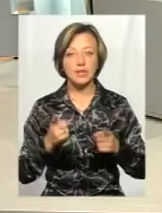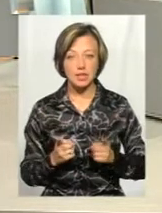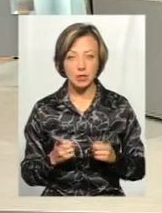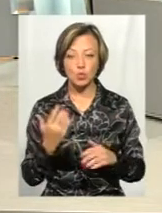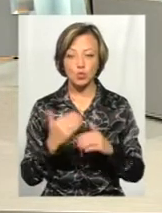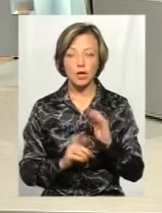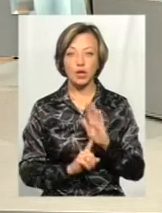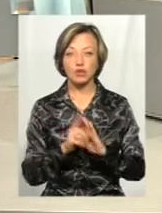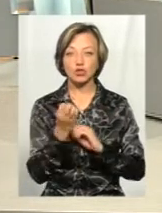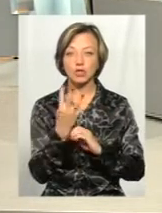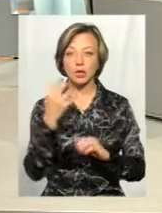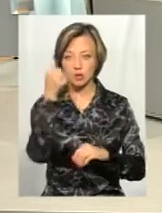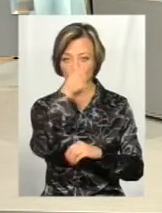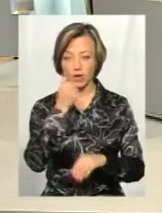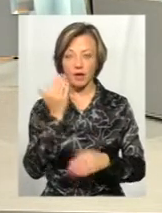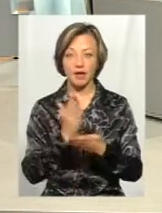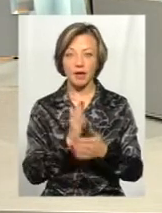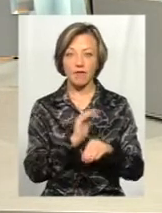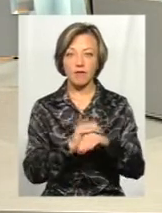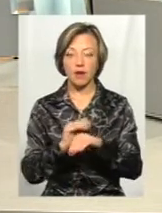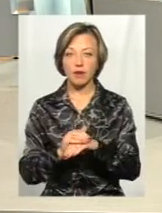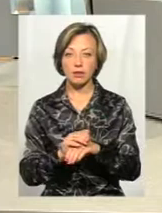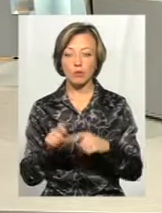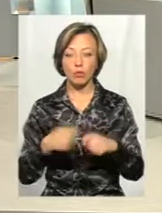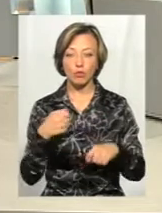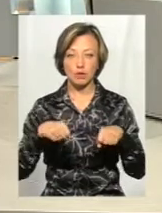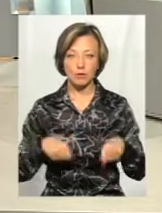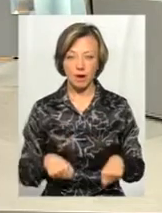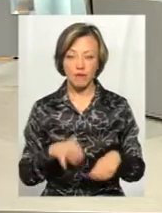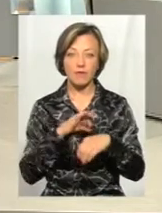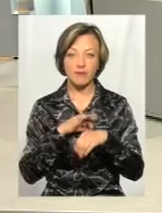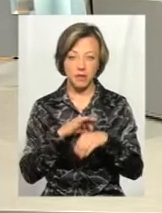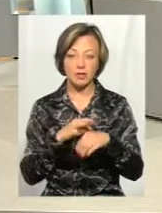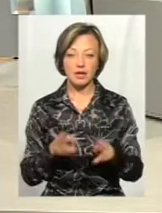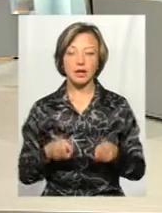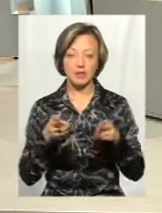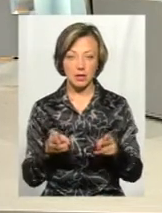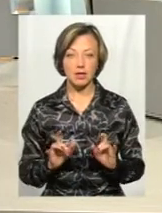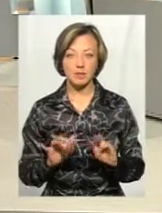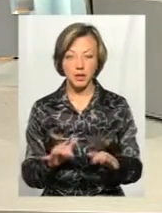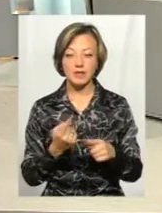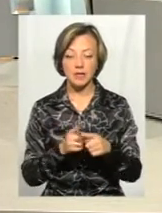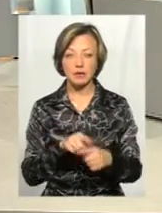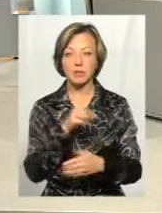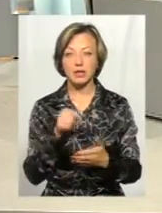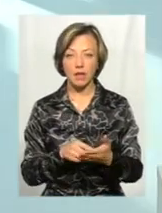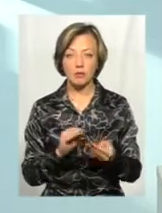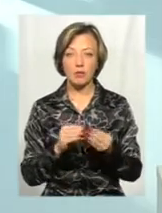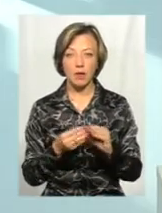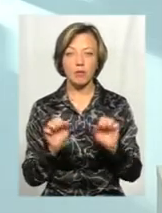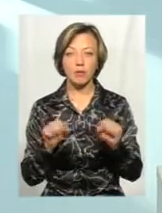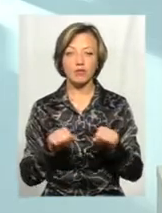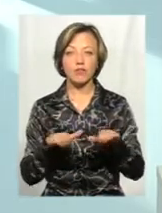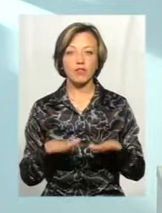вже з 2014 року є факти порушення таких прав, що ведеться кримінальне провадження. І дане питання, дану проблематику